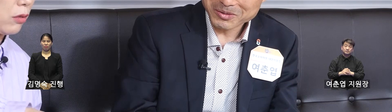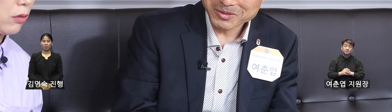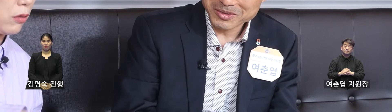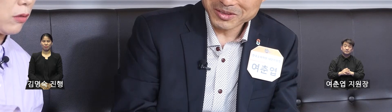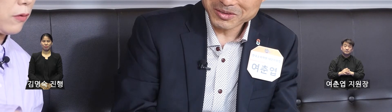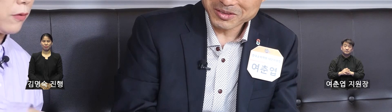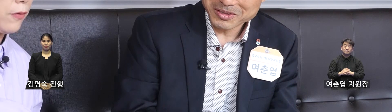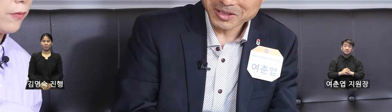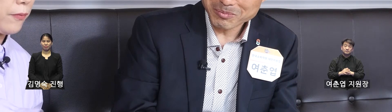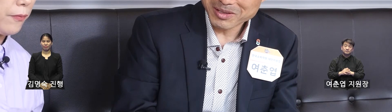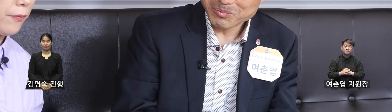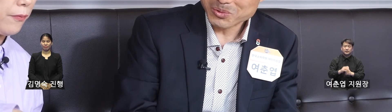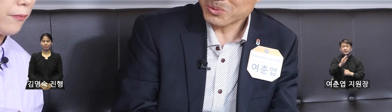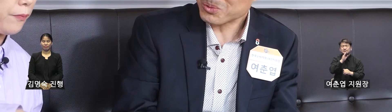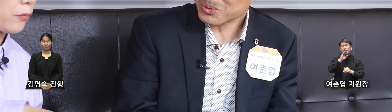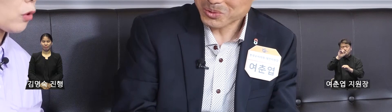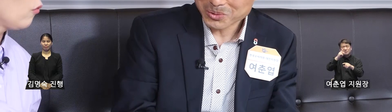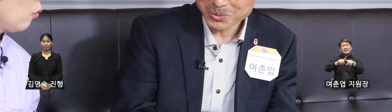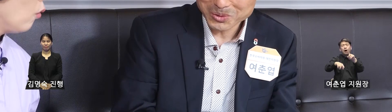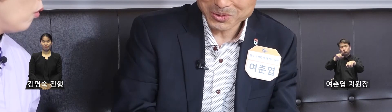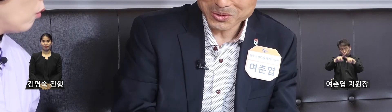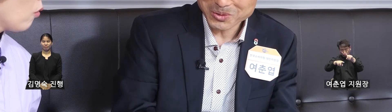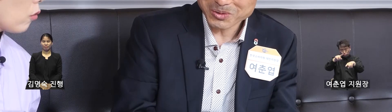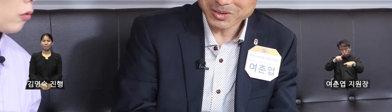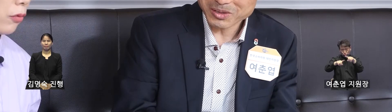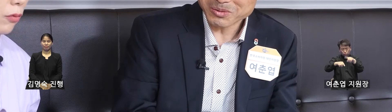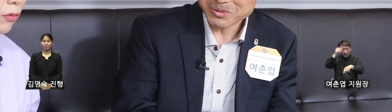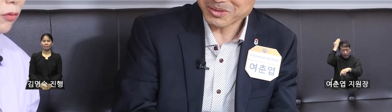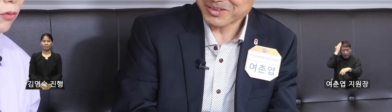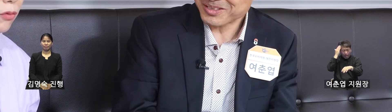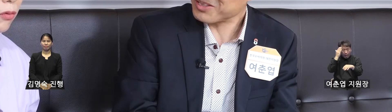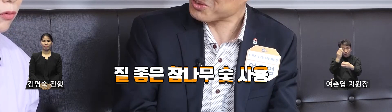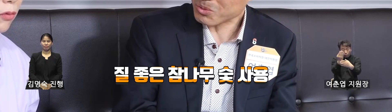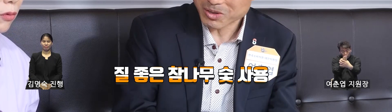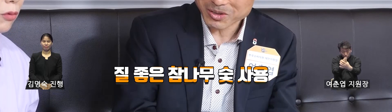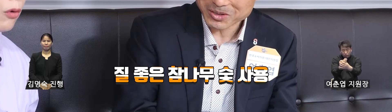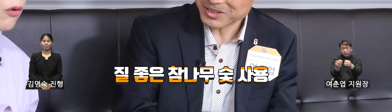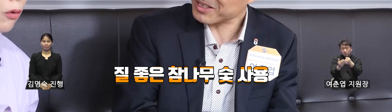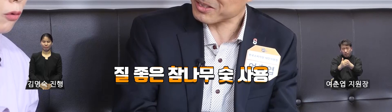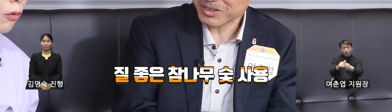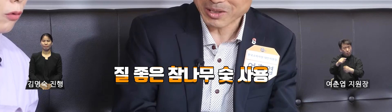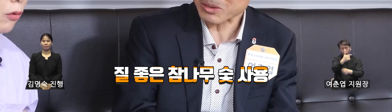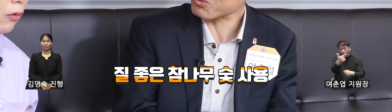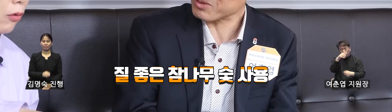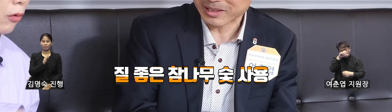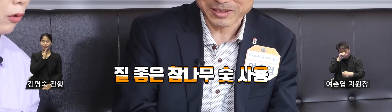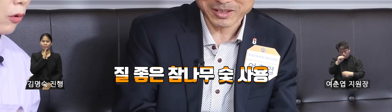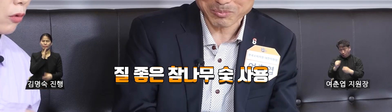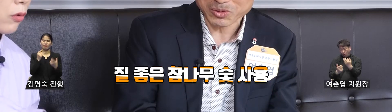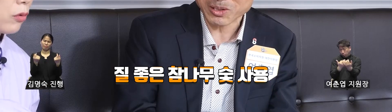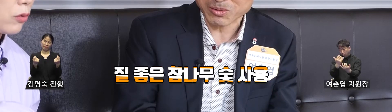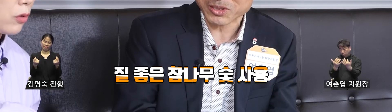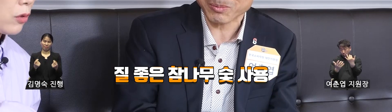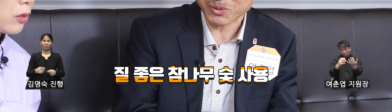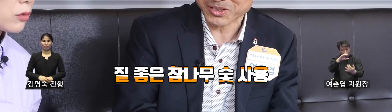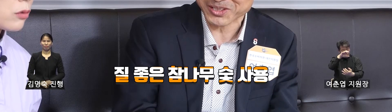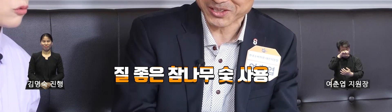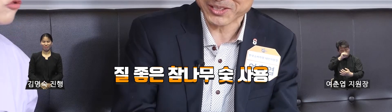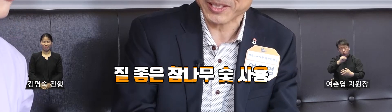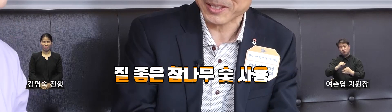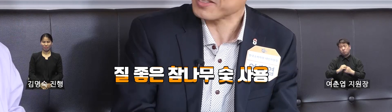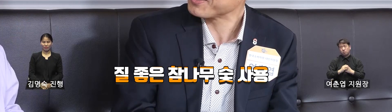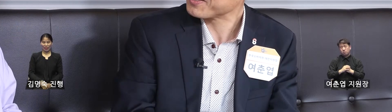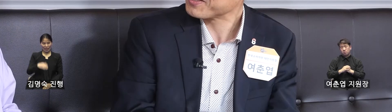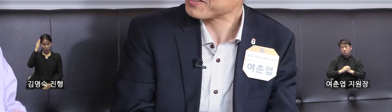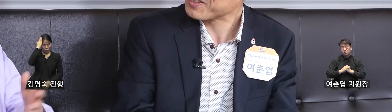하여튼 참나무 숯이고 네. 아주 그 질이 좋아서 네. 그런지 화력도 되게 복사력도 세 보였어요.